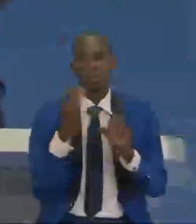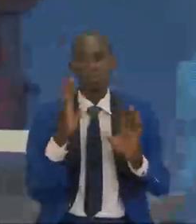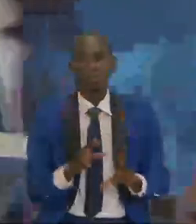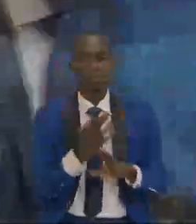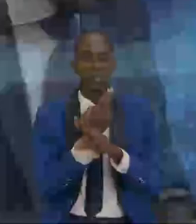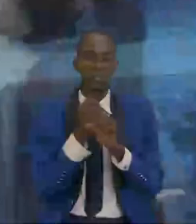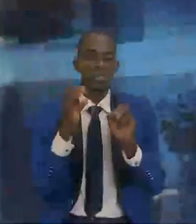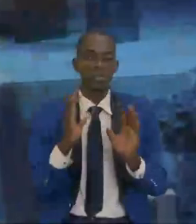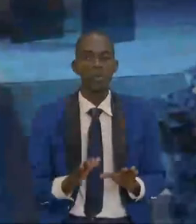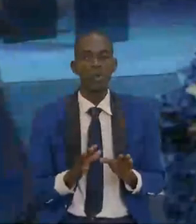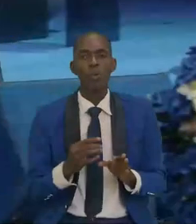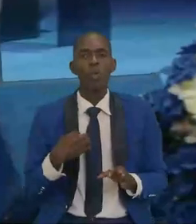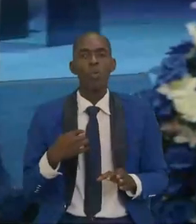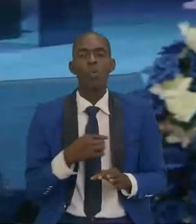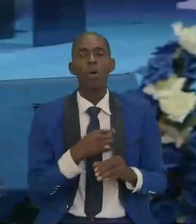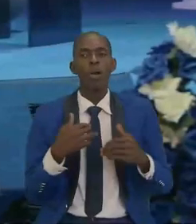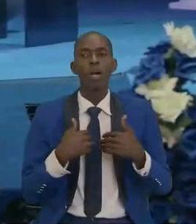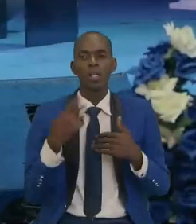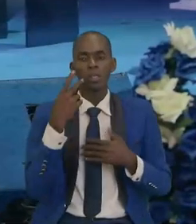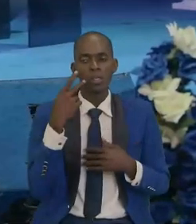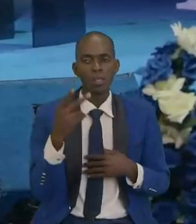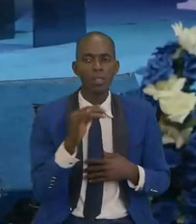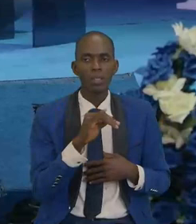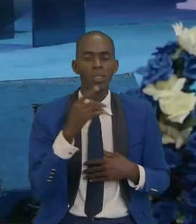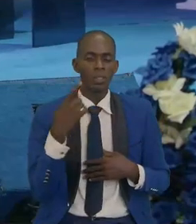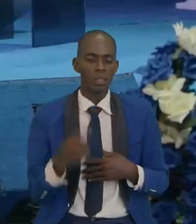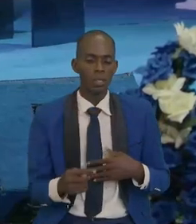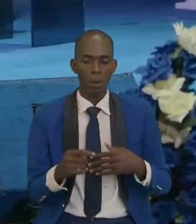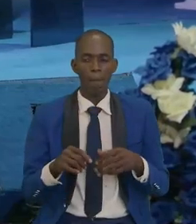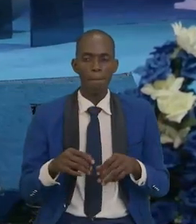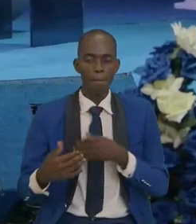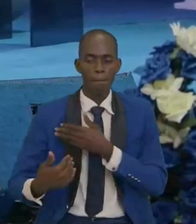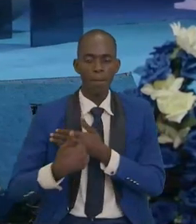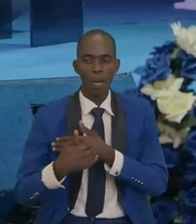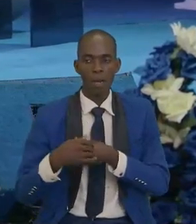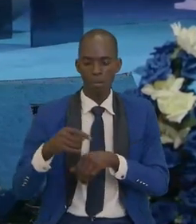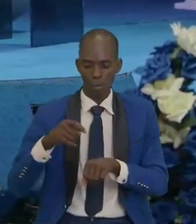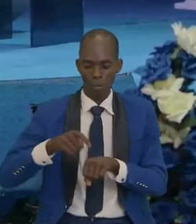vu le Seigneur, le Sauveur, le Rédempteur, on a vu